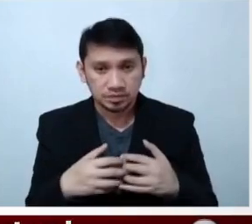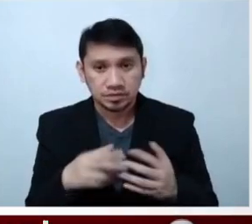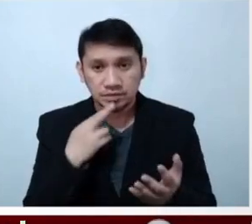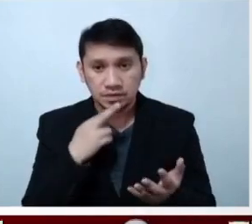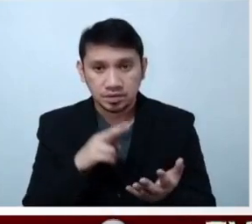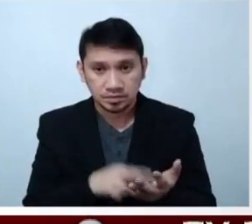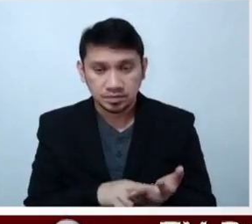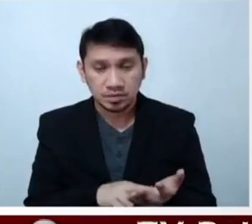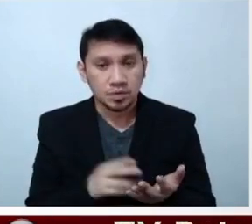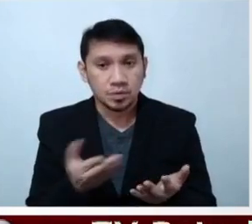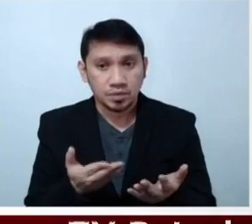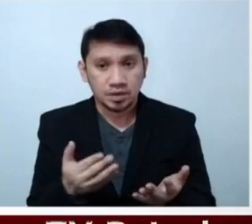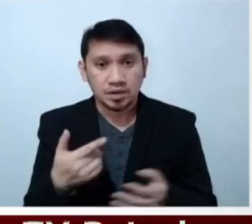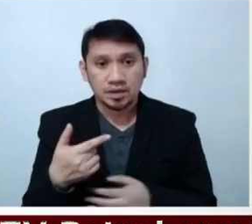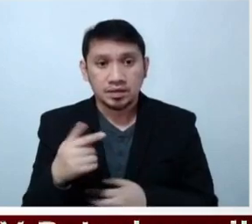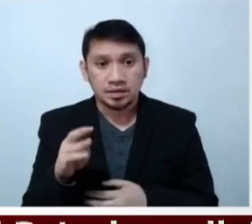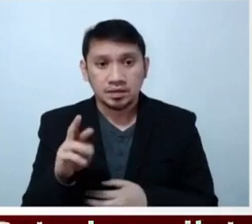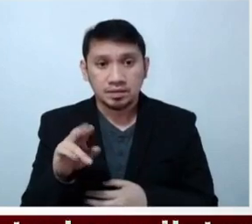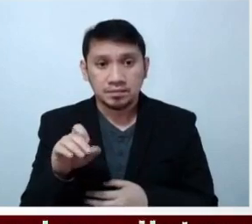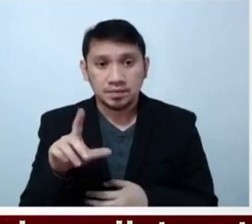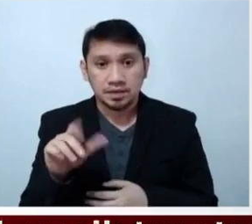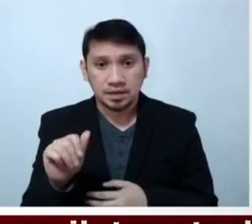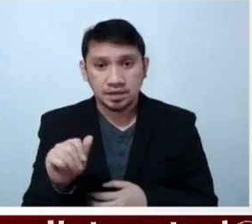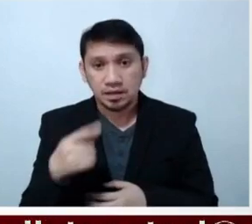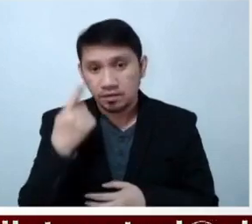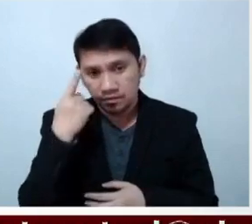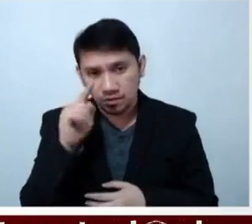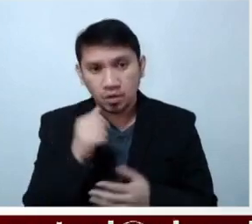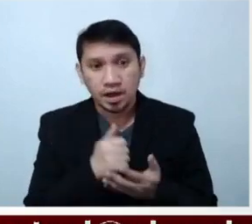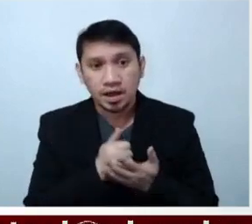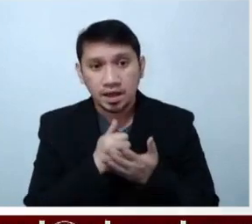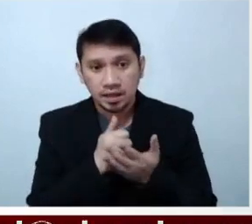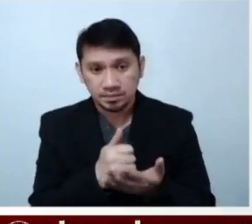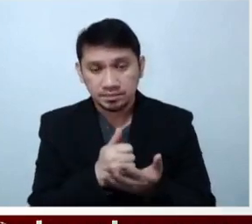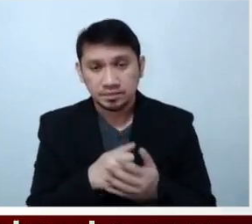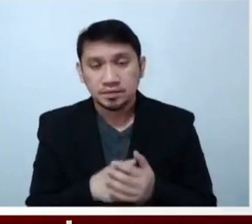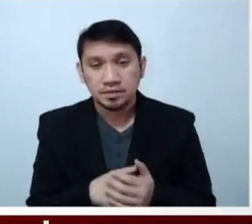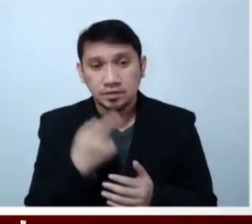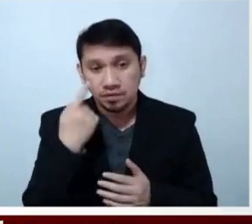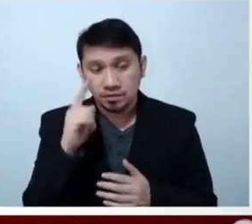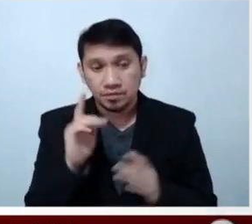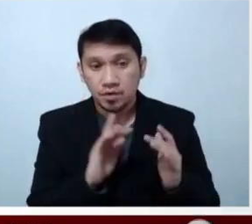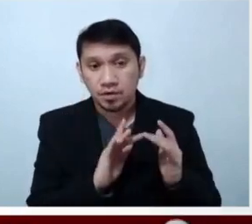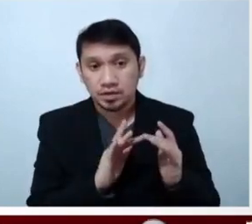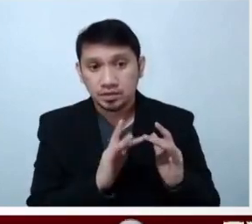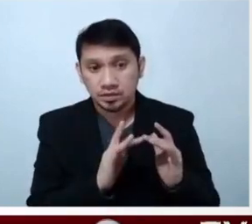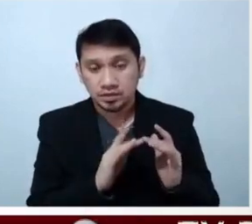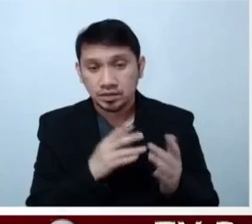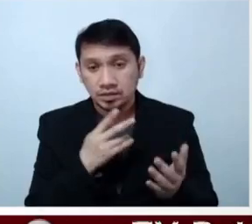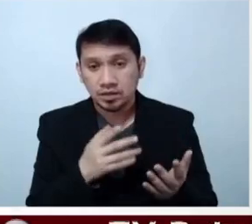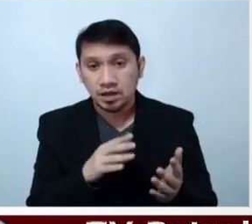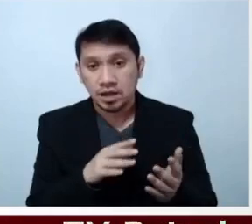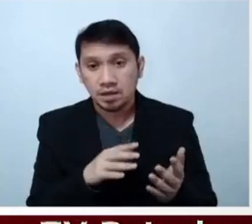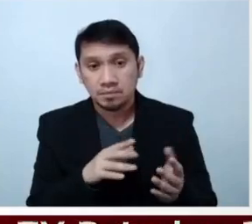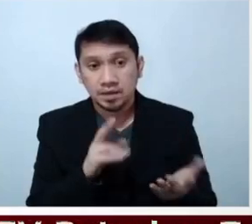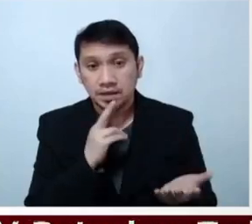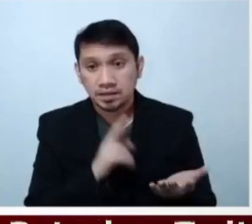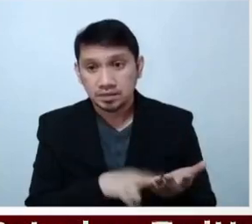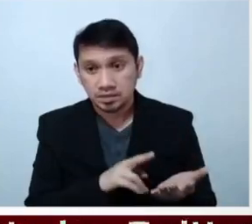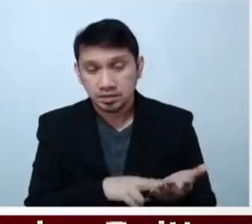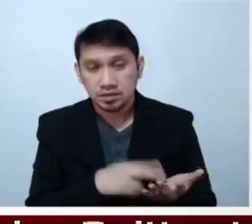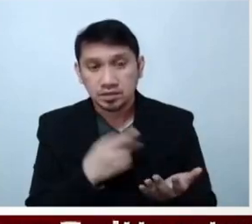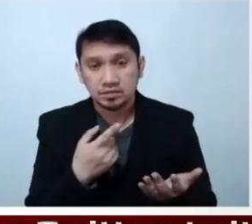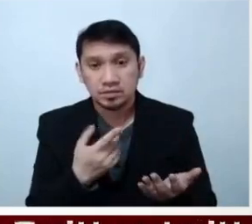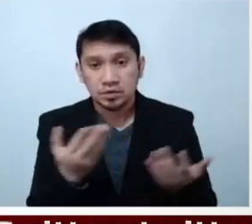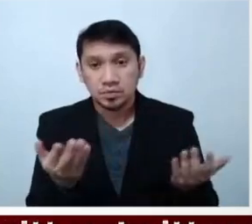Registration Hub ang Gabriela Party List para matulungan sa online registration application ang mga magpaparehistro mula